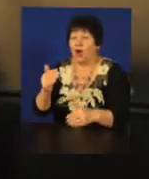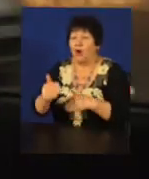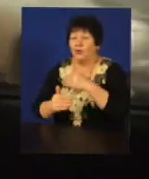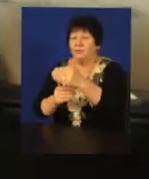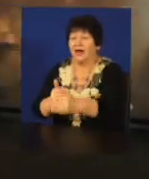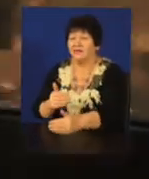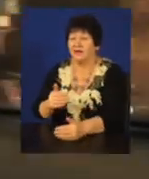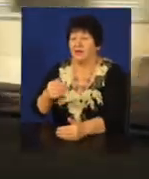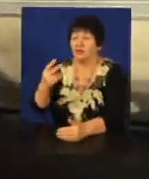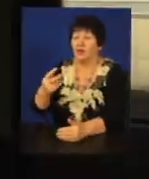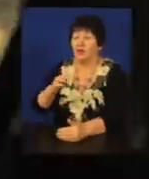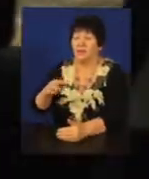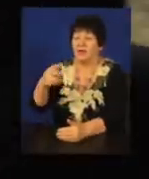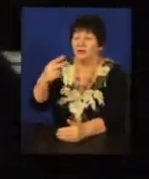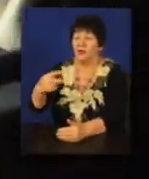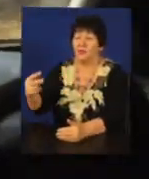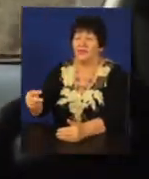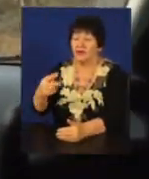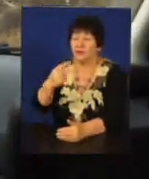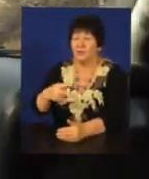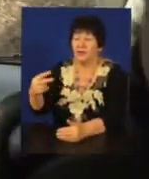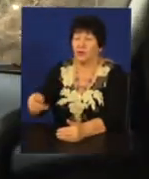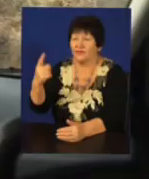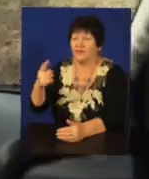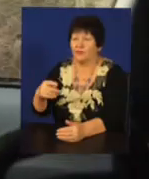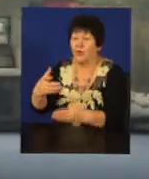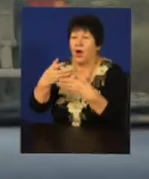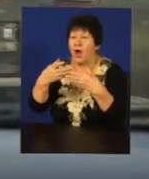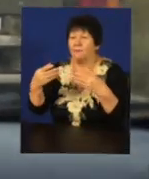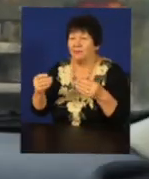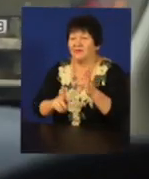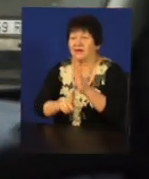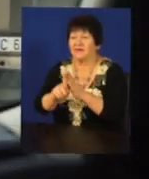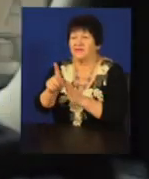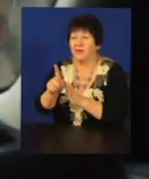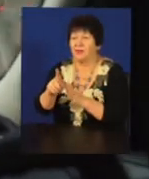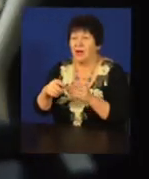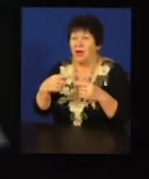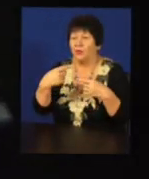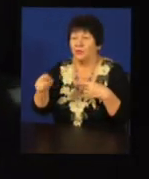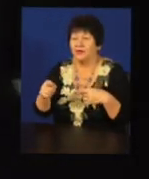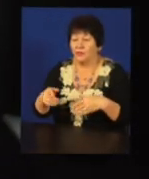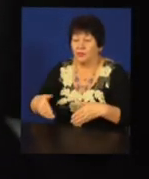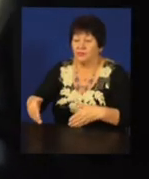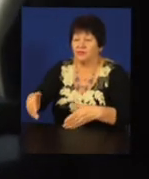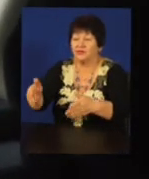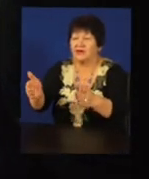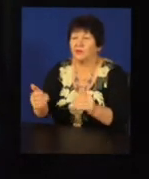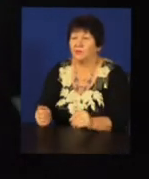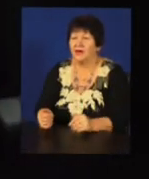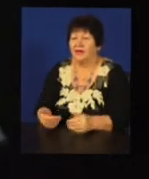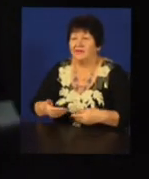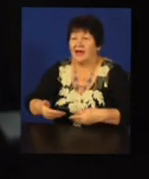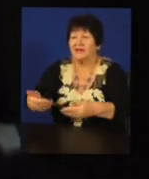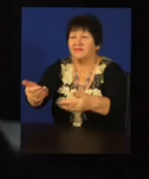Urmează după 2020, în 2021, primăvară, să începem următorul tronson să-l